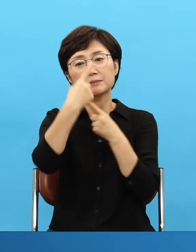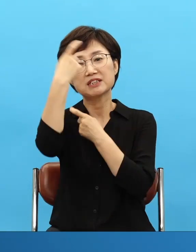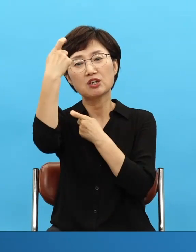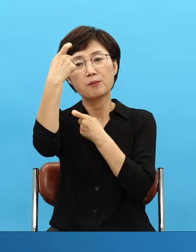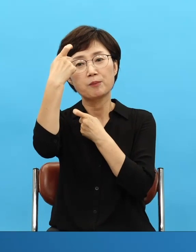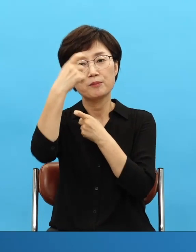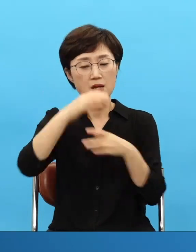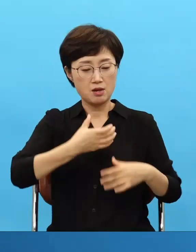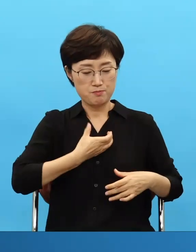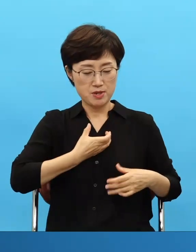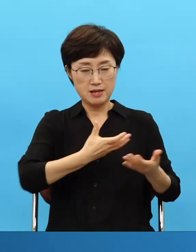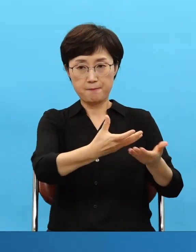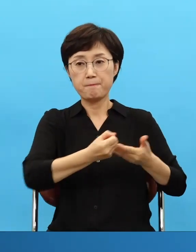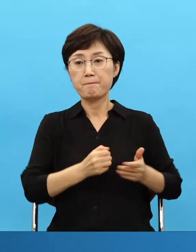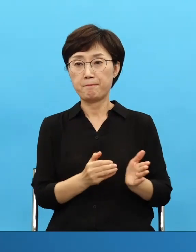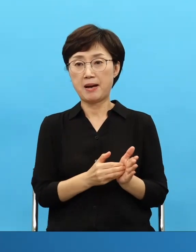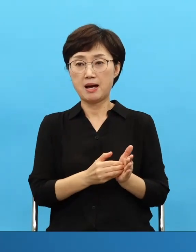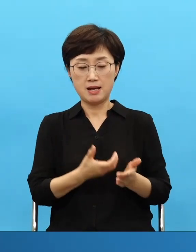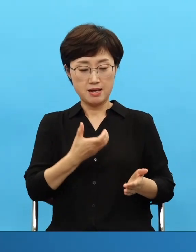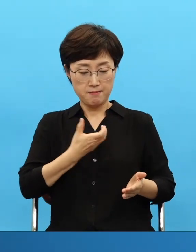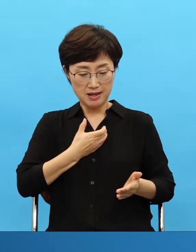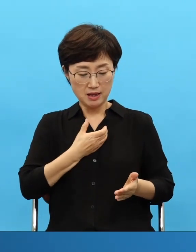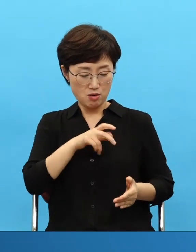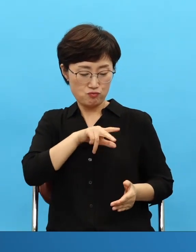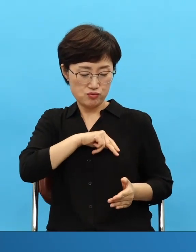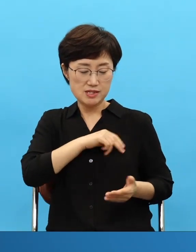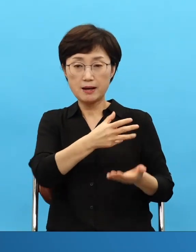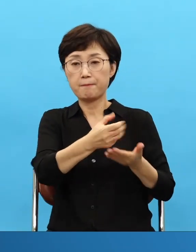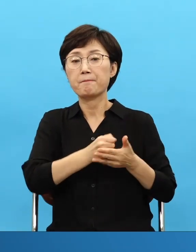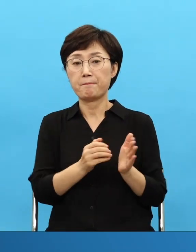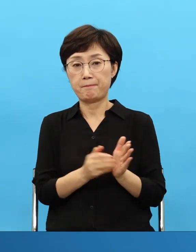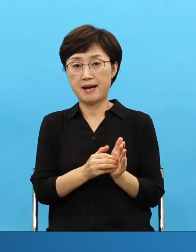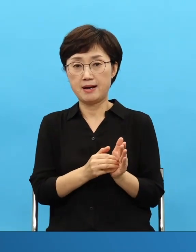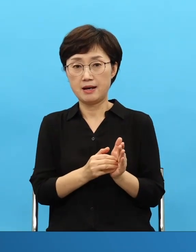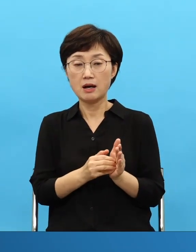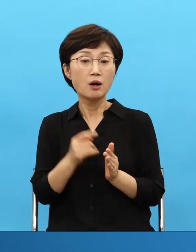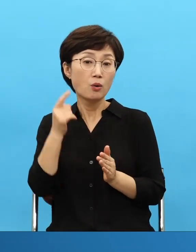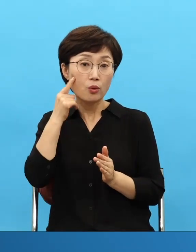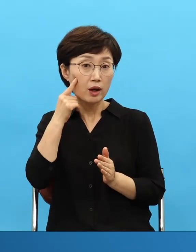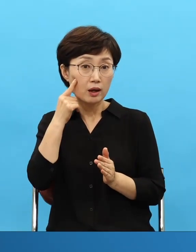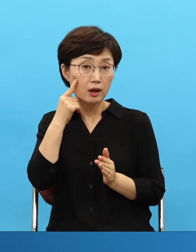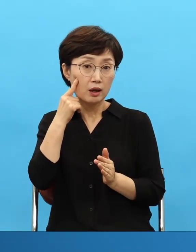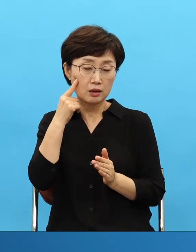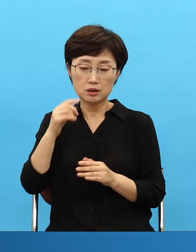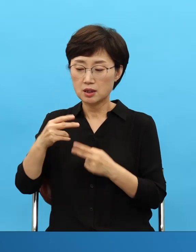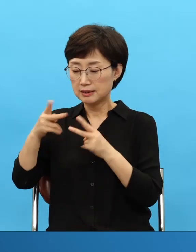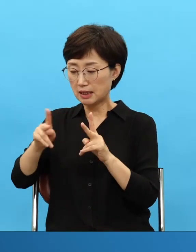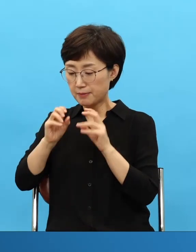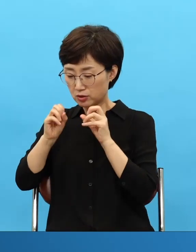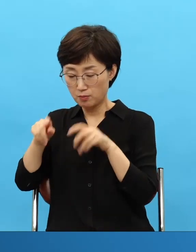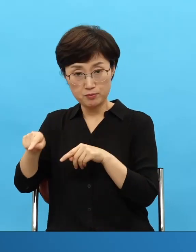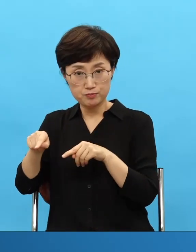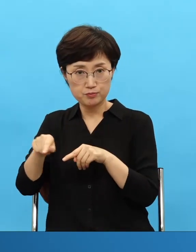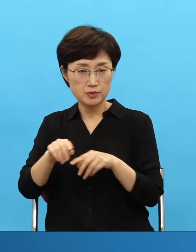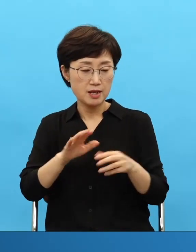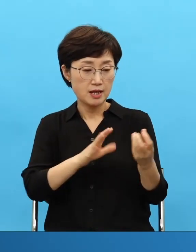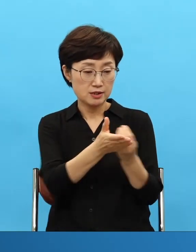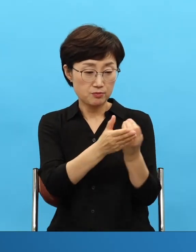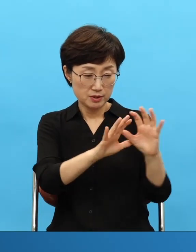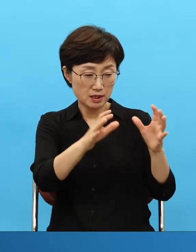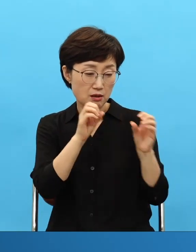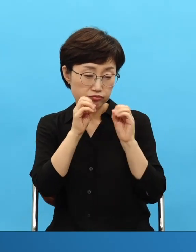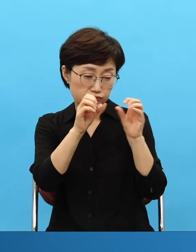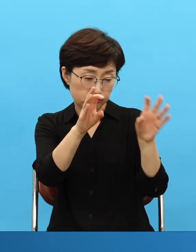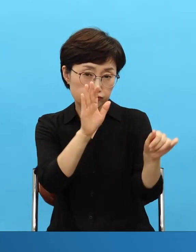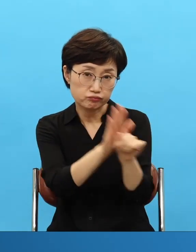받았습니다. 이 메달과 훈장은 전도협회가 오세아니아 14개 섬나라에 마음껏 전도운동을 펼칠 수 있게